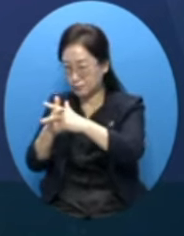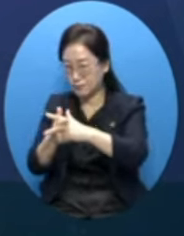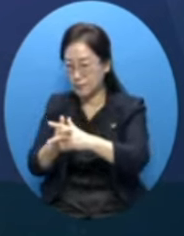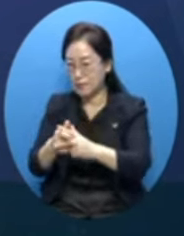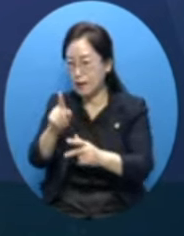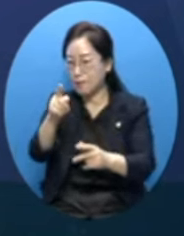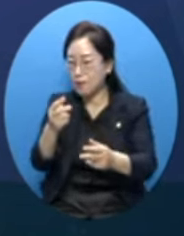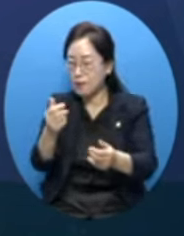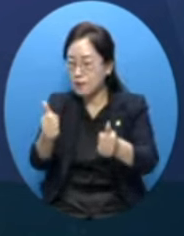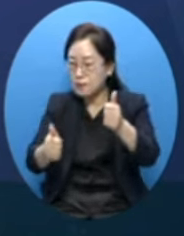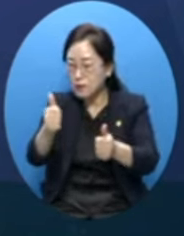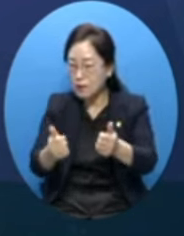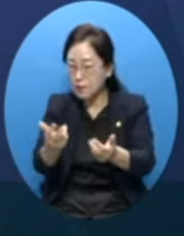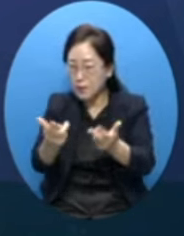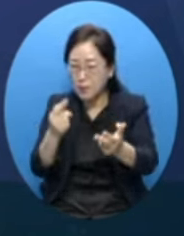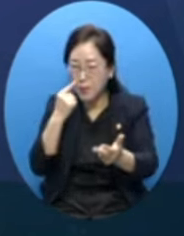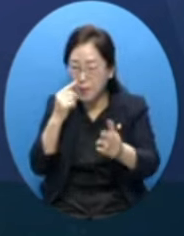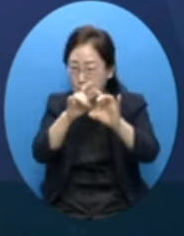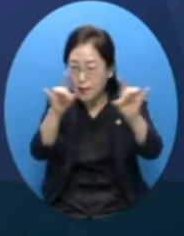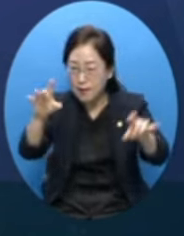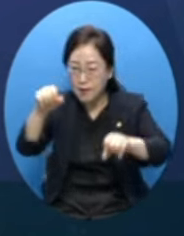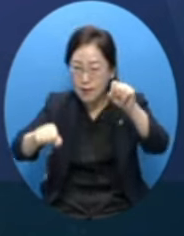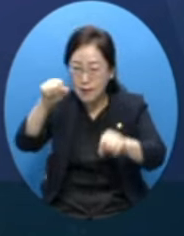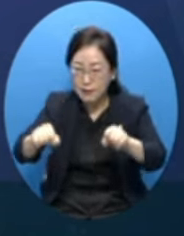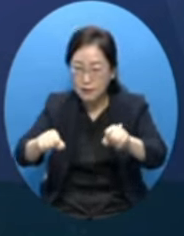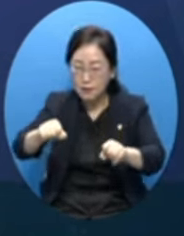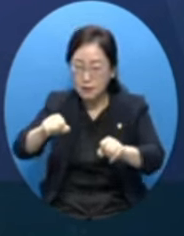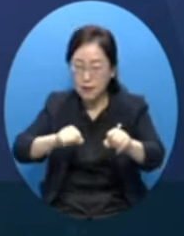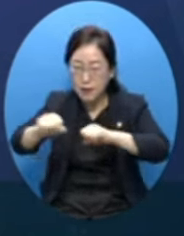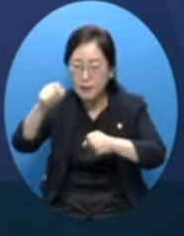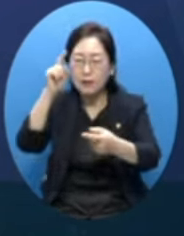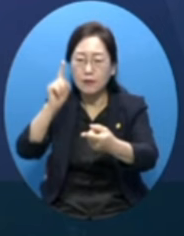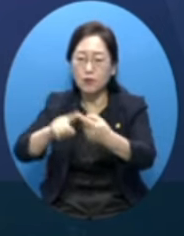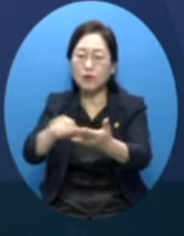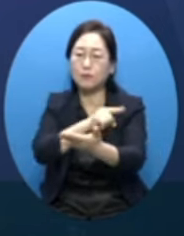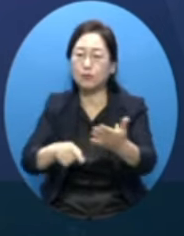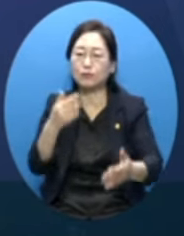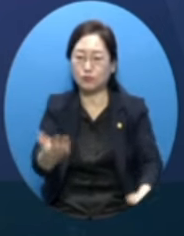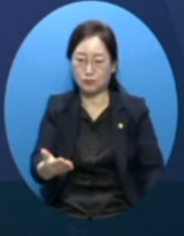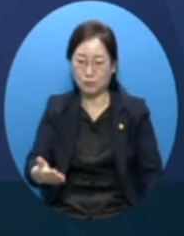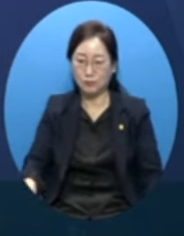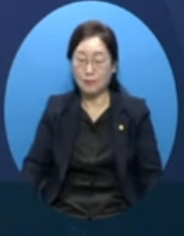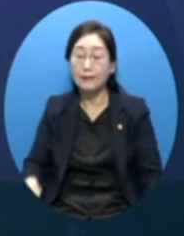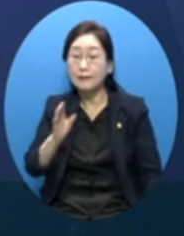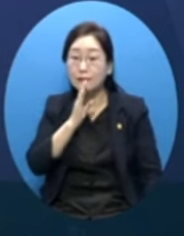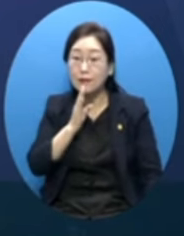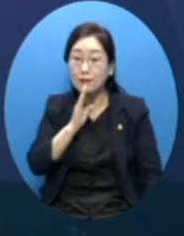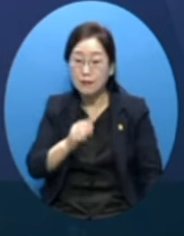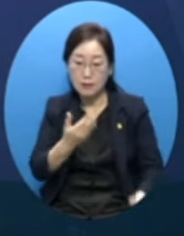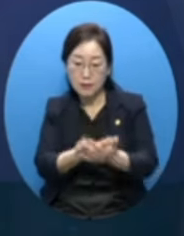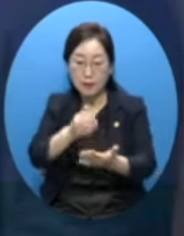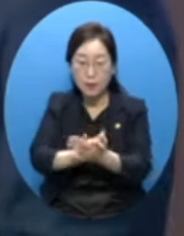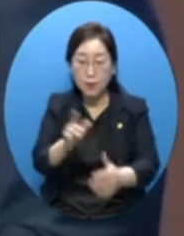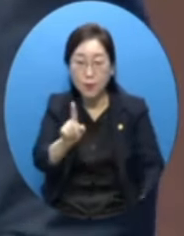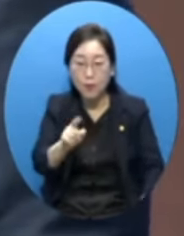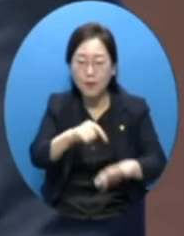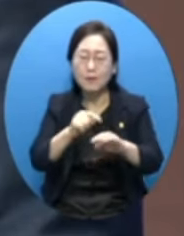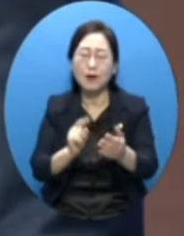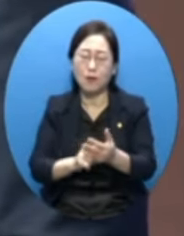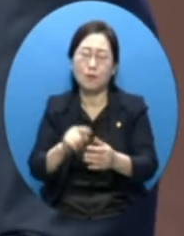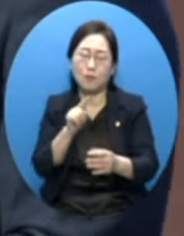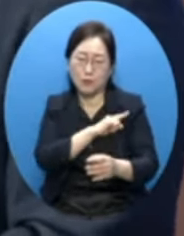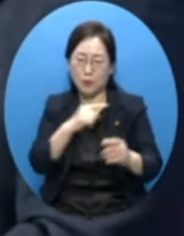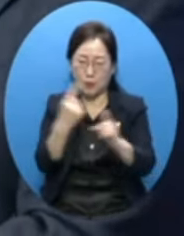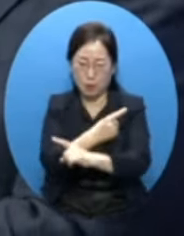시험하고 각각 그의 행위와 그의 행실대로 보응하나니 말씀하고 있습니다. 진정한 개혁은 마음으로부터 변화로부터 오는